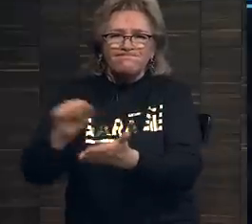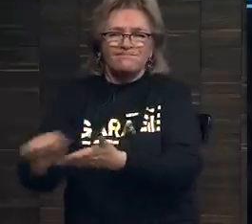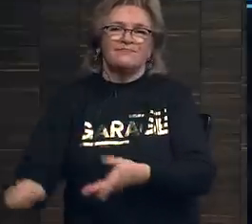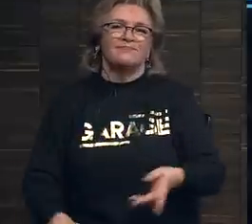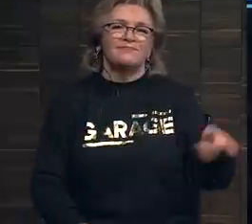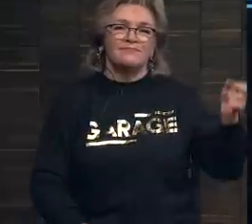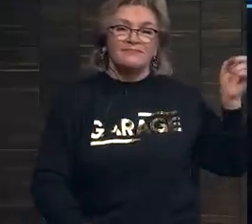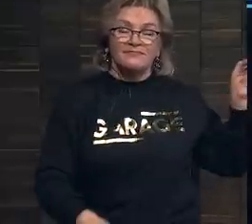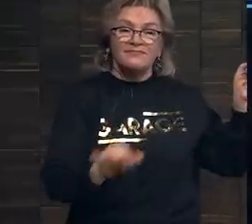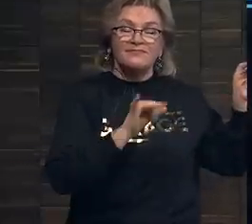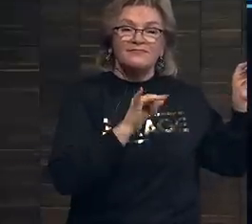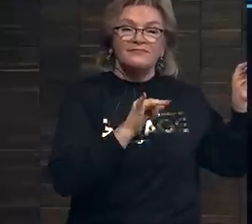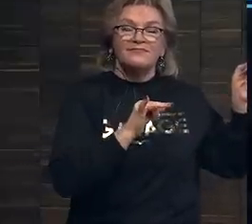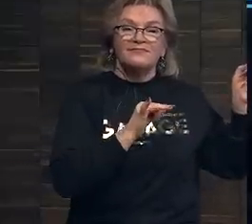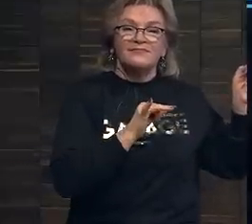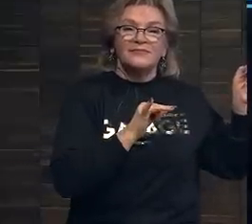И